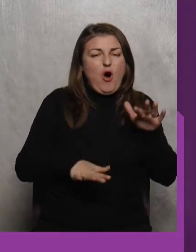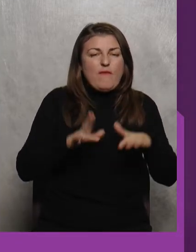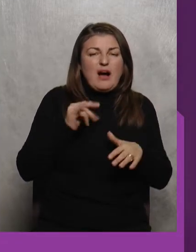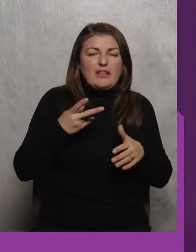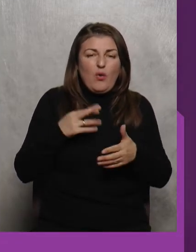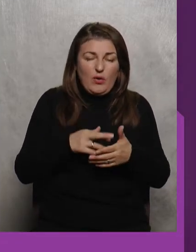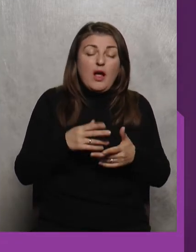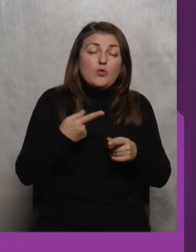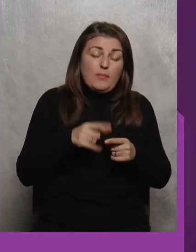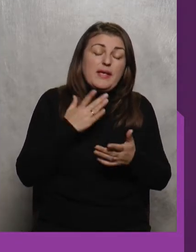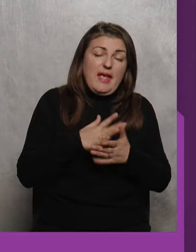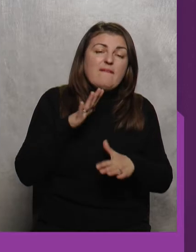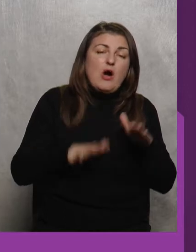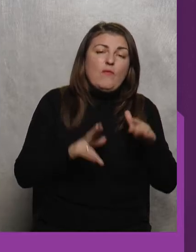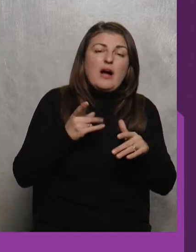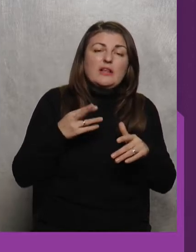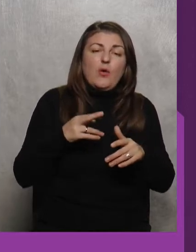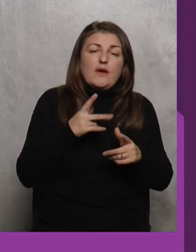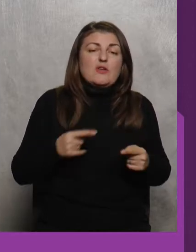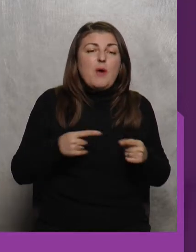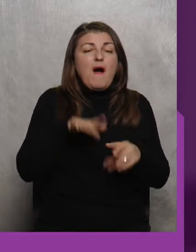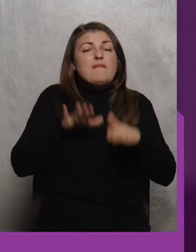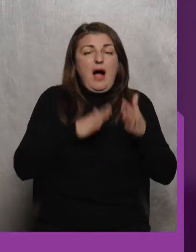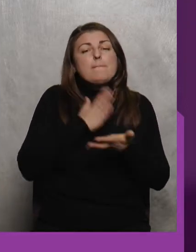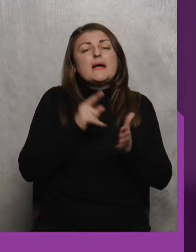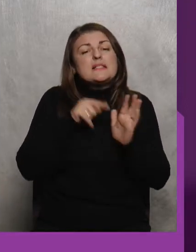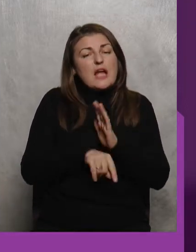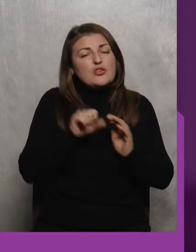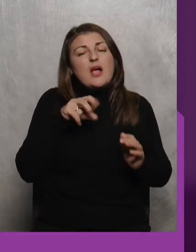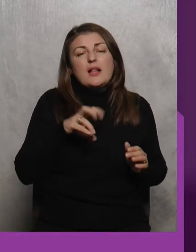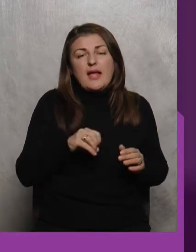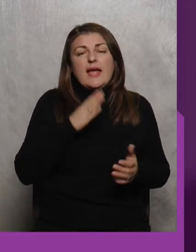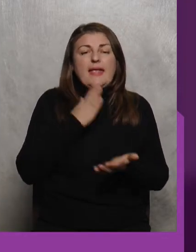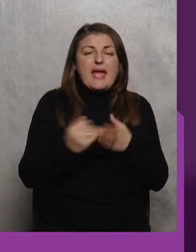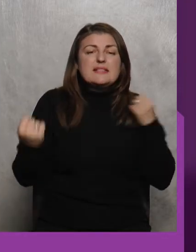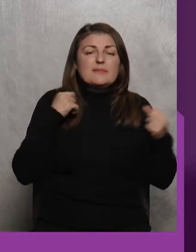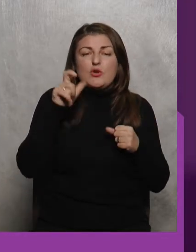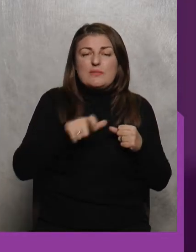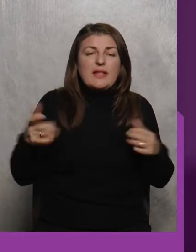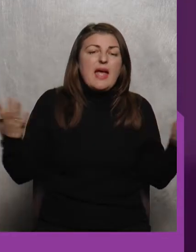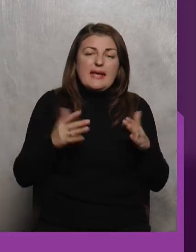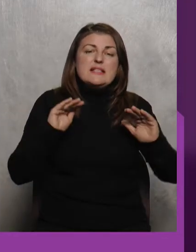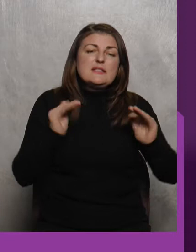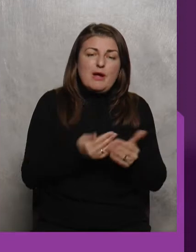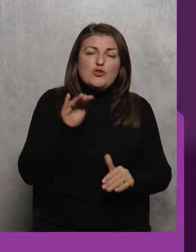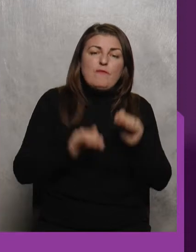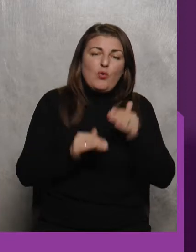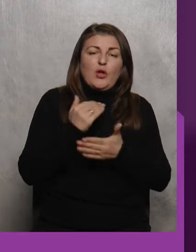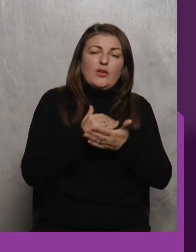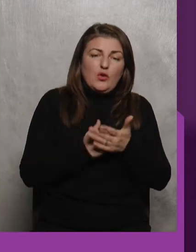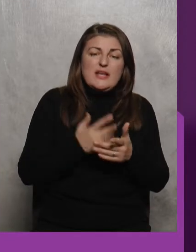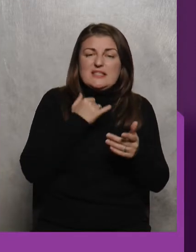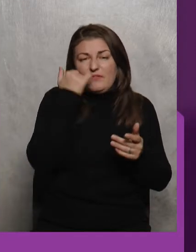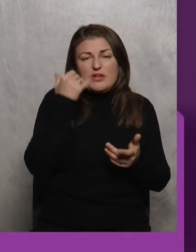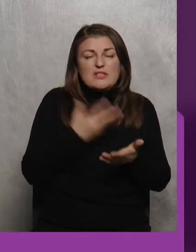є вагові категорії. Відповідно, вага має значення, але є спортсменки, які з меншою ваговою категорією